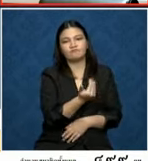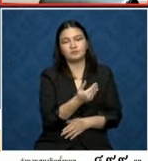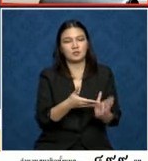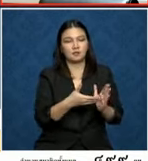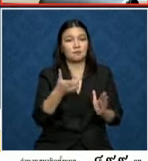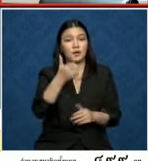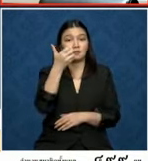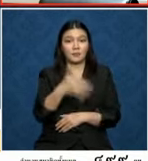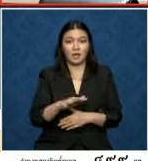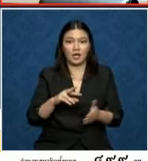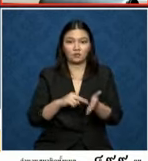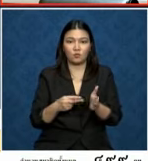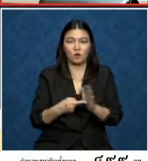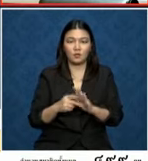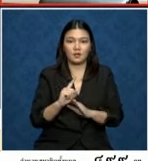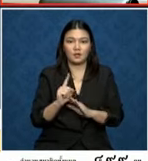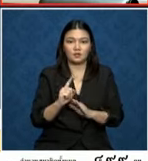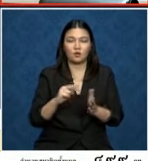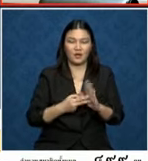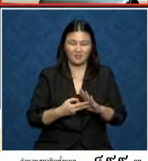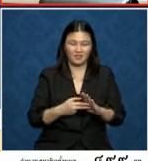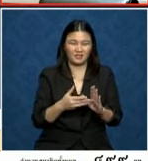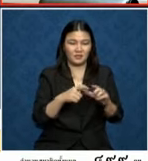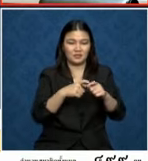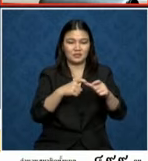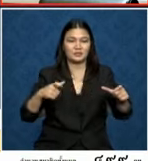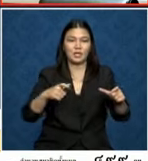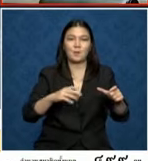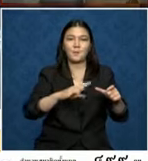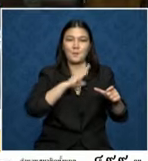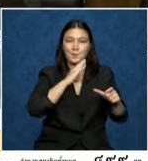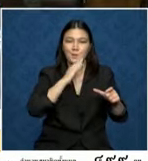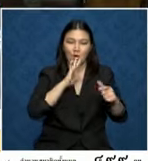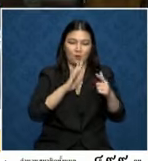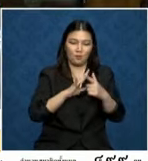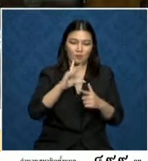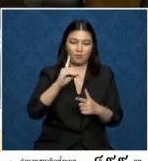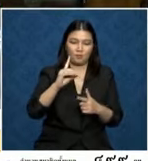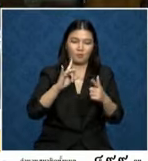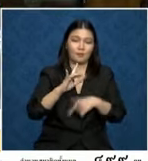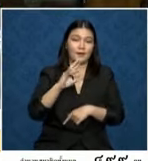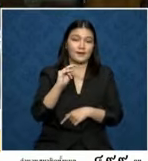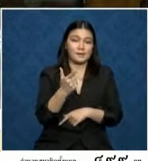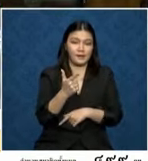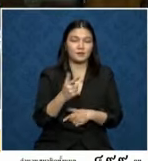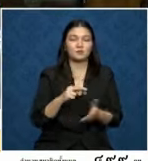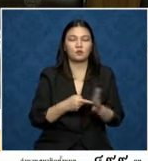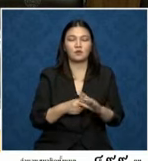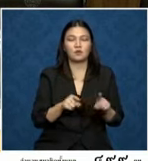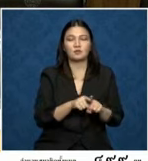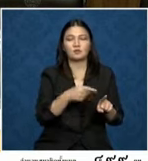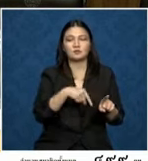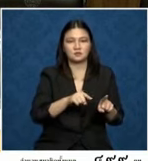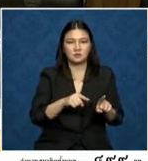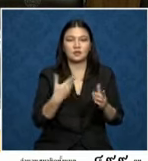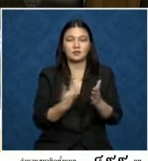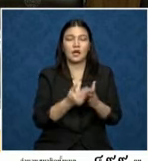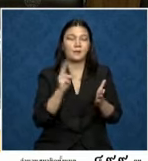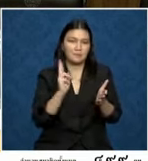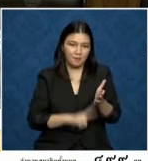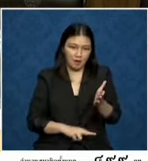ายๆว่าเป็นการที่เกิดเช็คเด้งนะครับผู้สั่งจ่ายก็จะมีโทษอาญาติดคุกไม่เกิน1ปีหรือปรับไม่เกิ